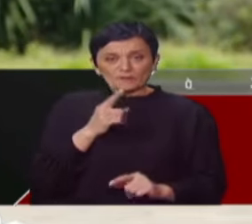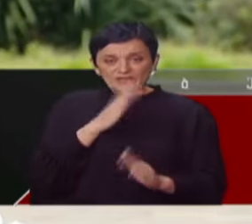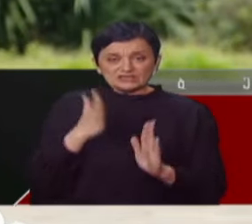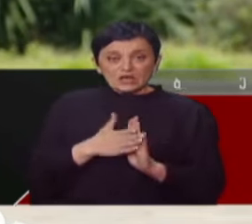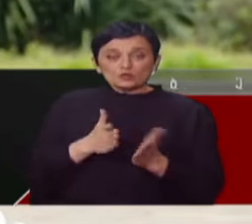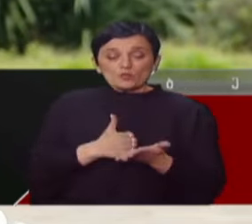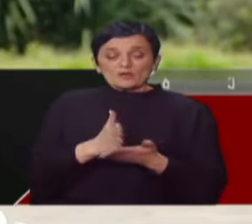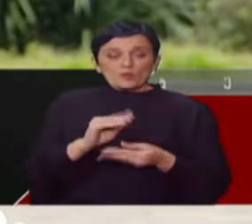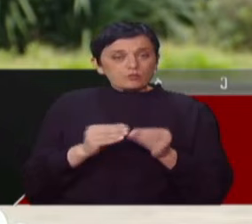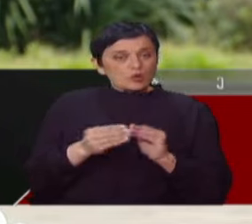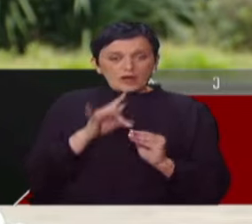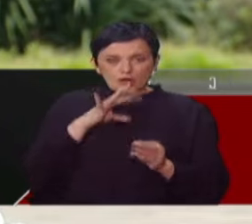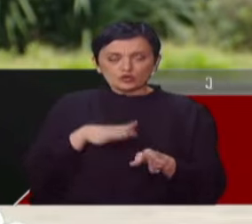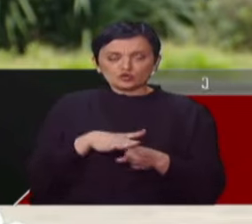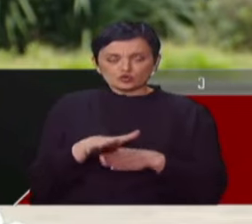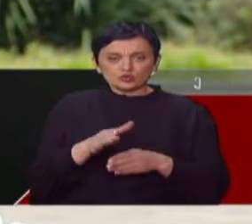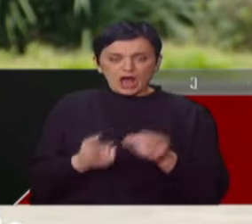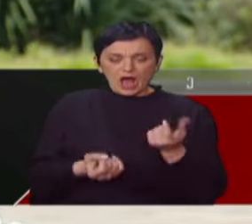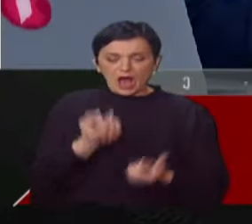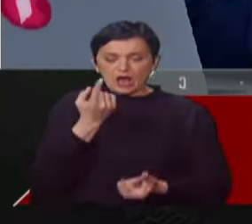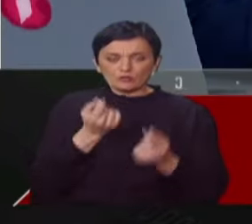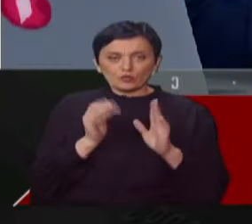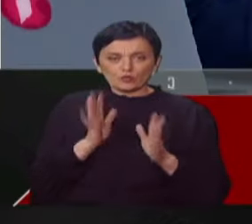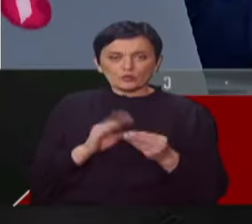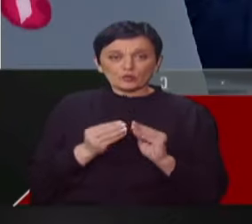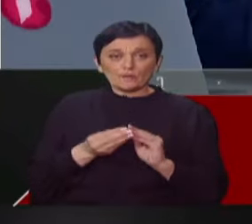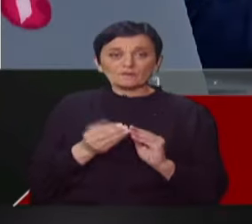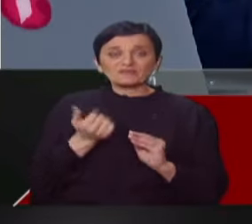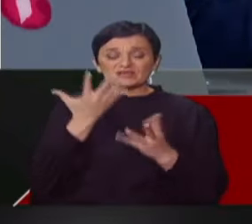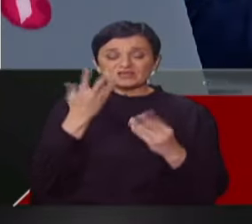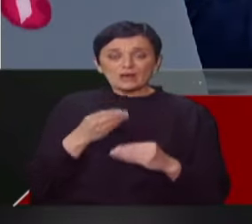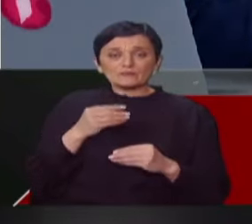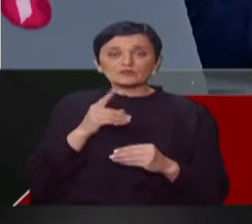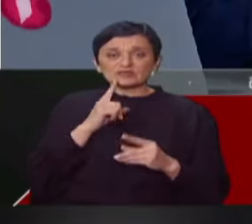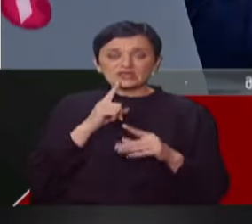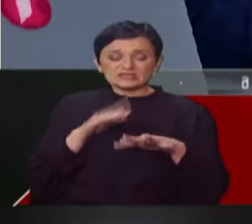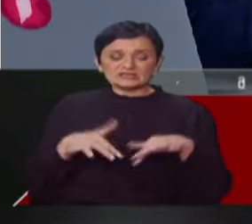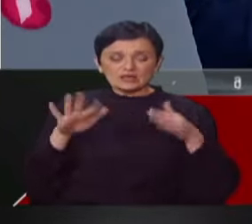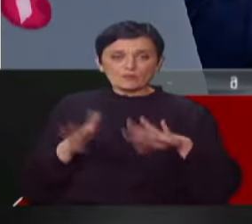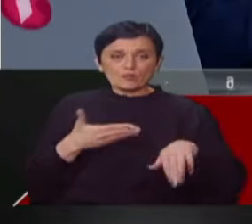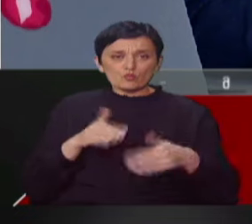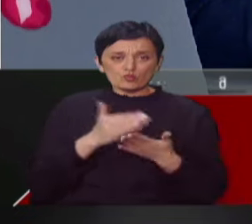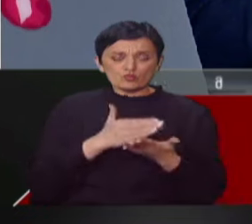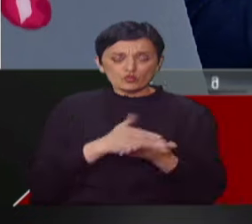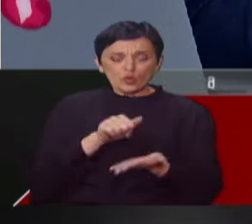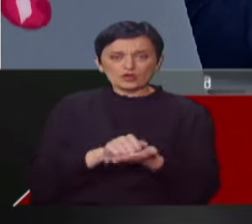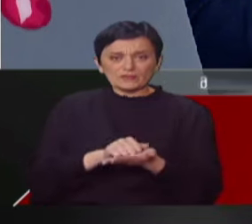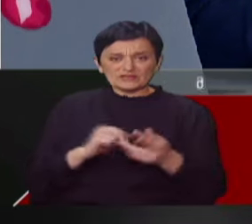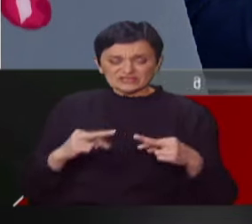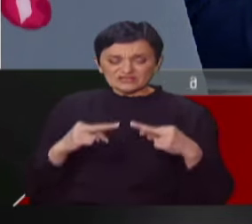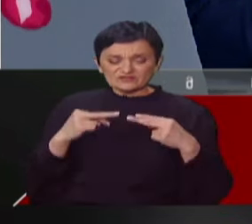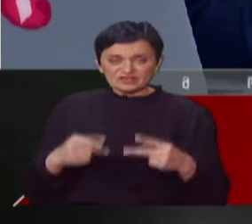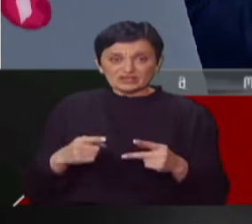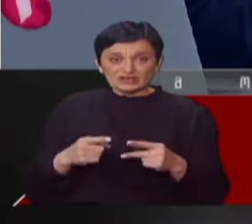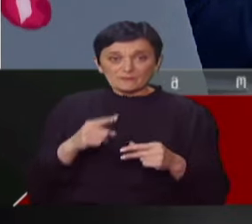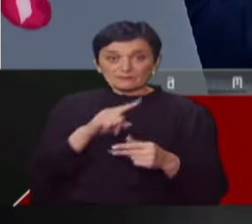am imat tulebit gamuțoar, da sulatic neba, am avut prioritarista. Batul nu ar ce vreau, dar din medris, din batul mi s-a crebulom, da chica programa și garpeului, slile bam, s-a